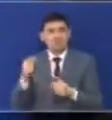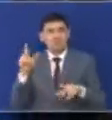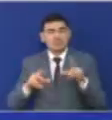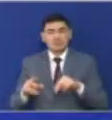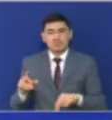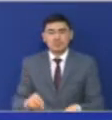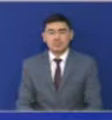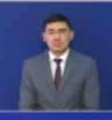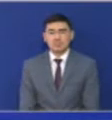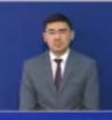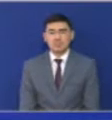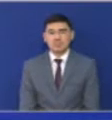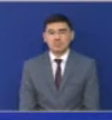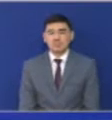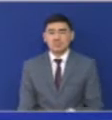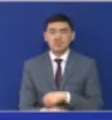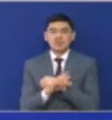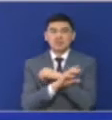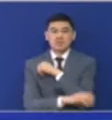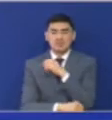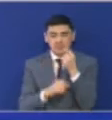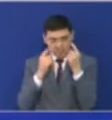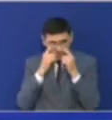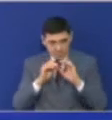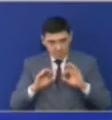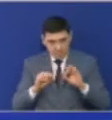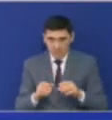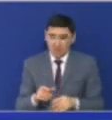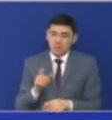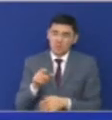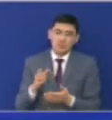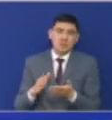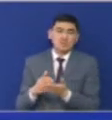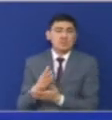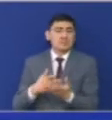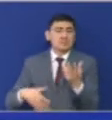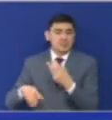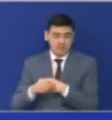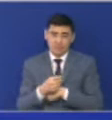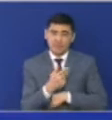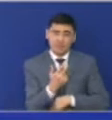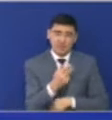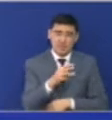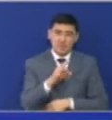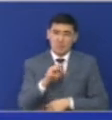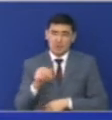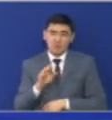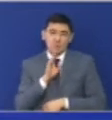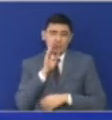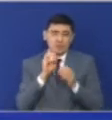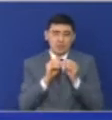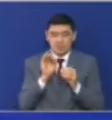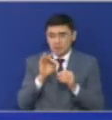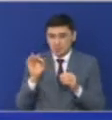«Семей». И в завершение информация к сведению депутатов и населения города. 3 марта в 10:00 состоится